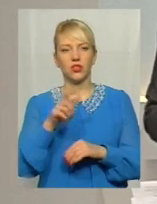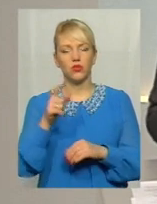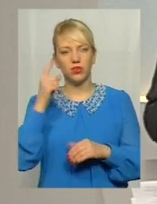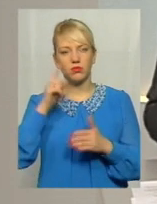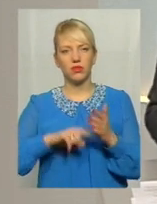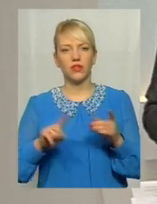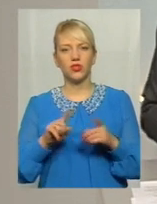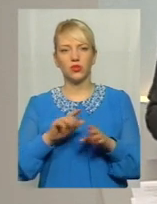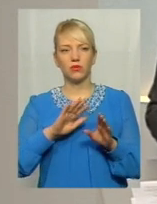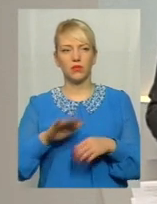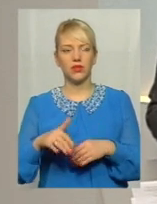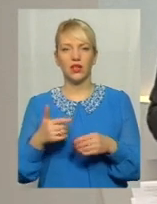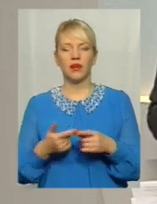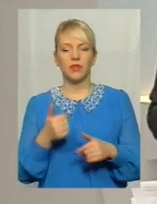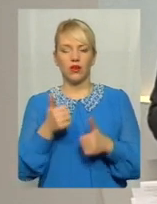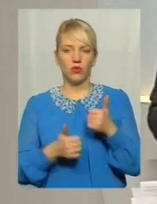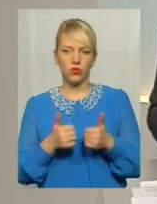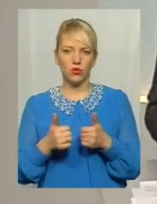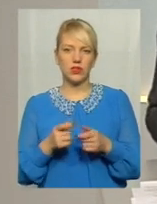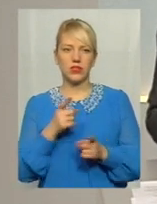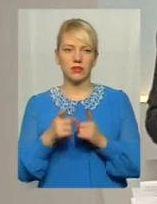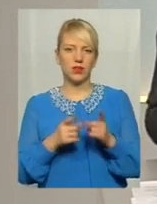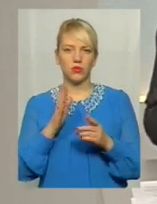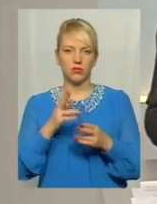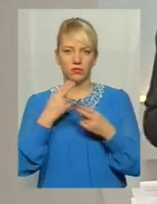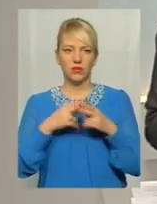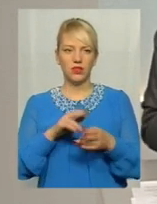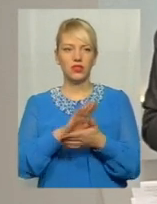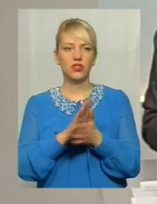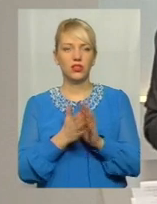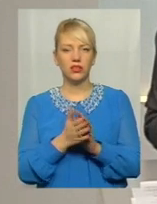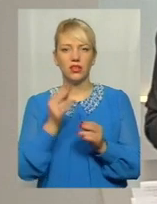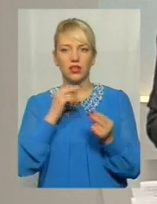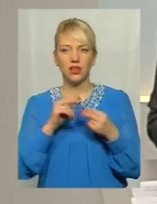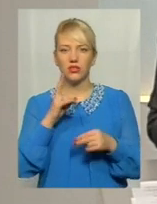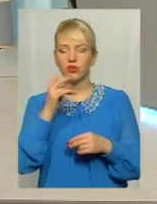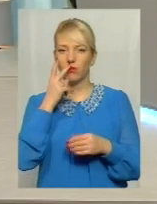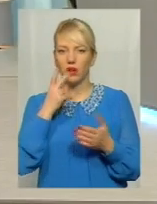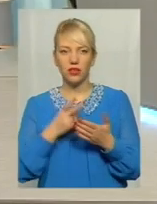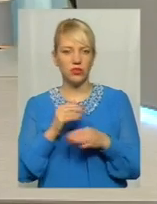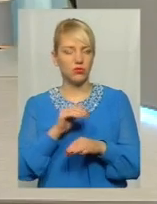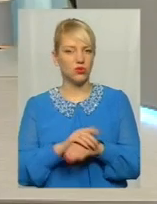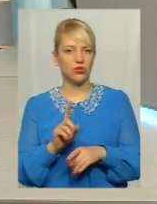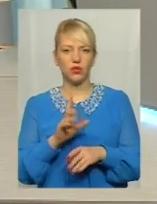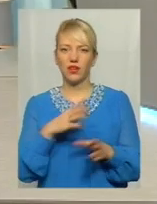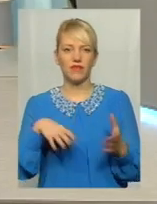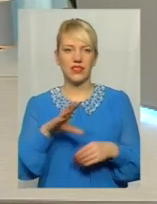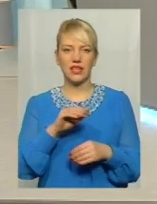таки після таких стількох конкурсів і змін технічний стан стане краще, але вже зараз бачимо, що не все так